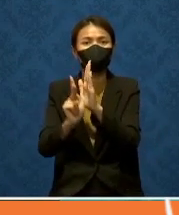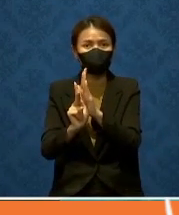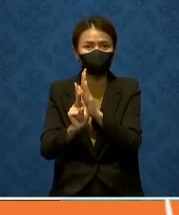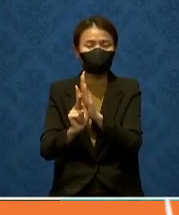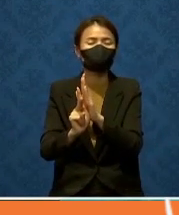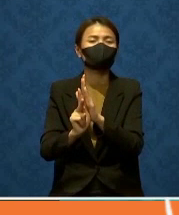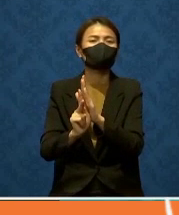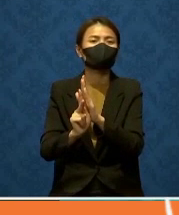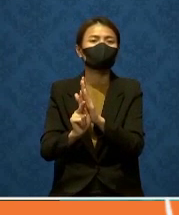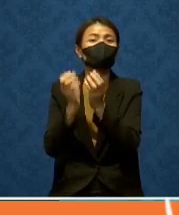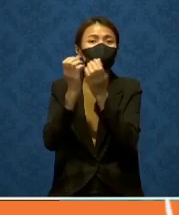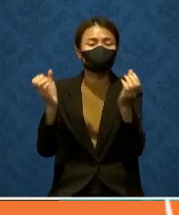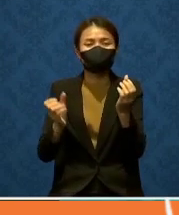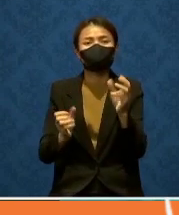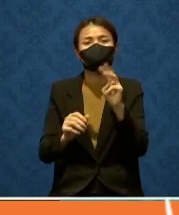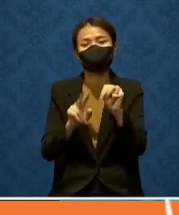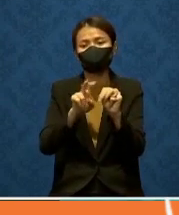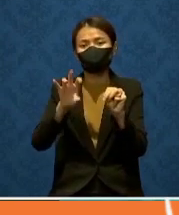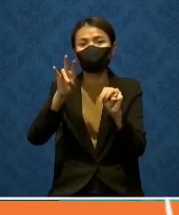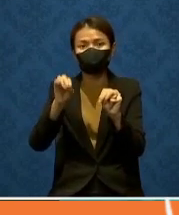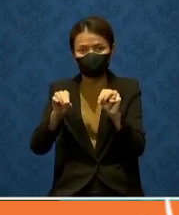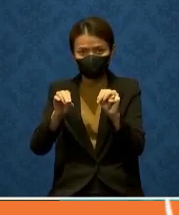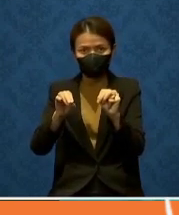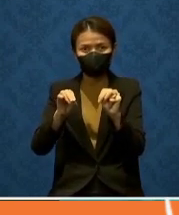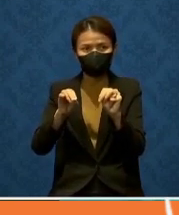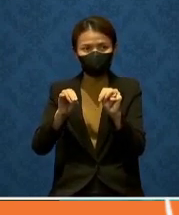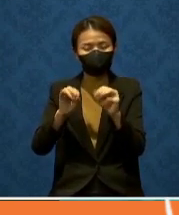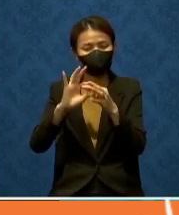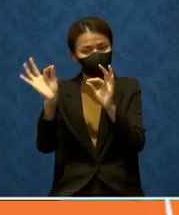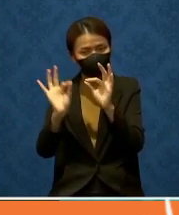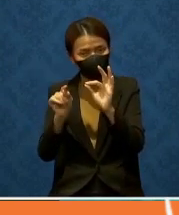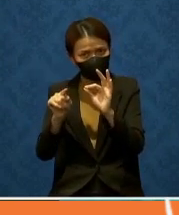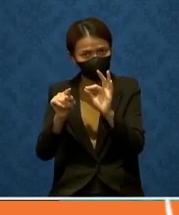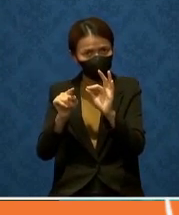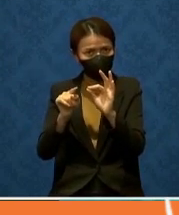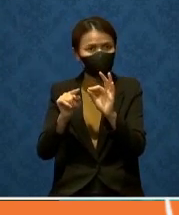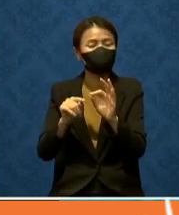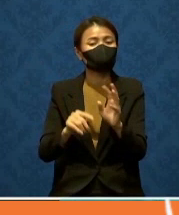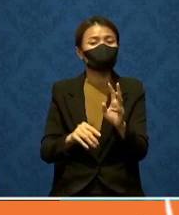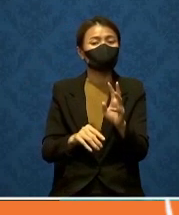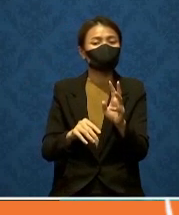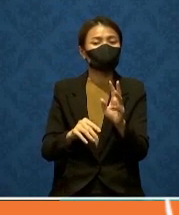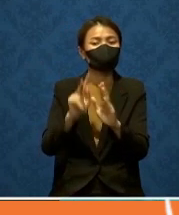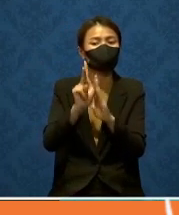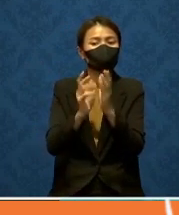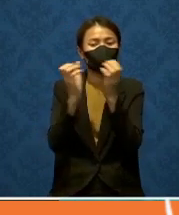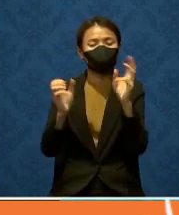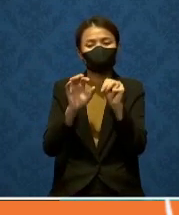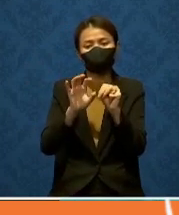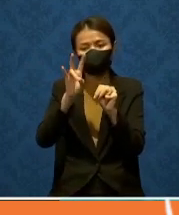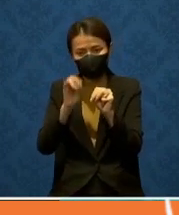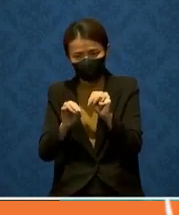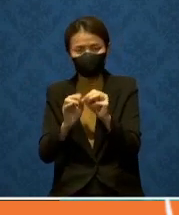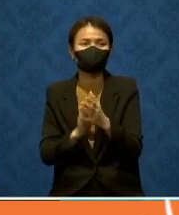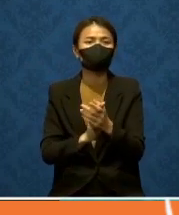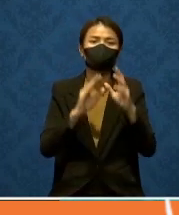เนี่ยได้เขียนไว้ชัดเจนนะครับแล้วก็สอดคล้องกับรัฐธรรมนูญมาตราที่70สอดคล้องกับนโยบายของรัฐบาล